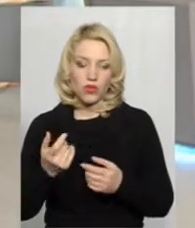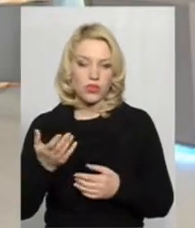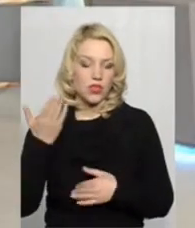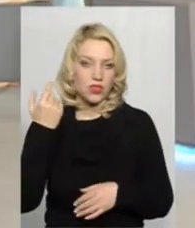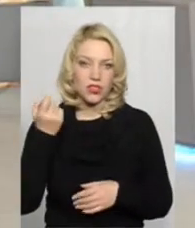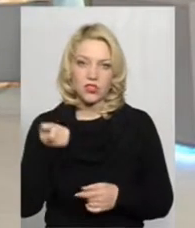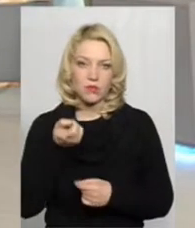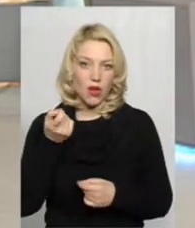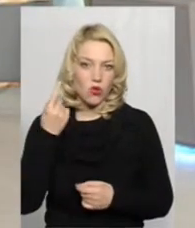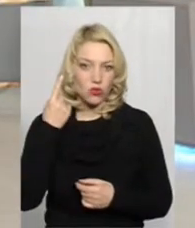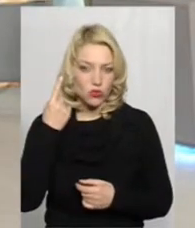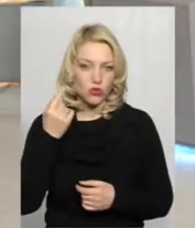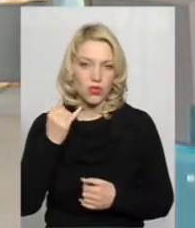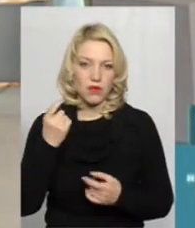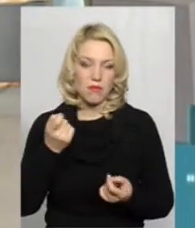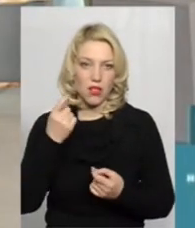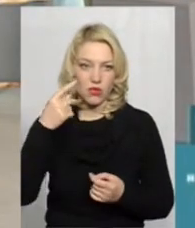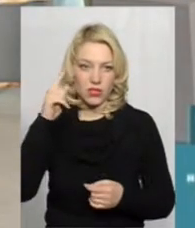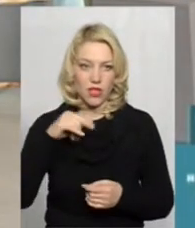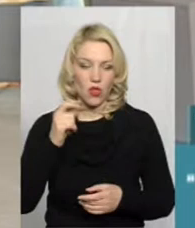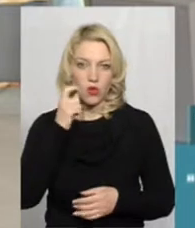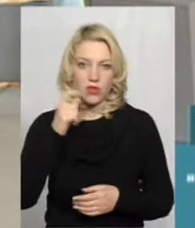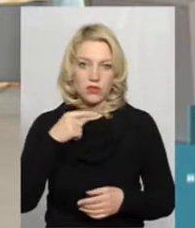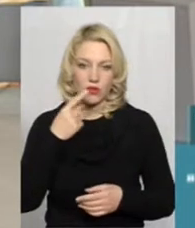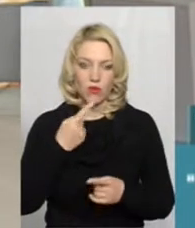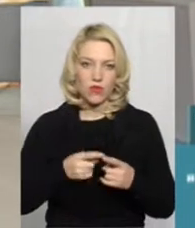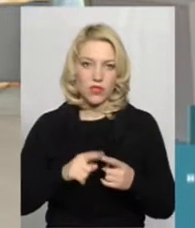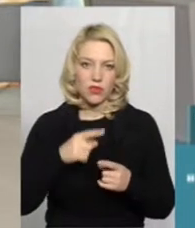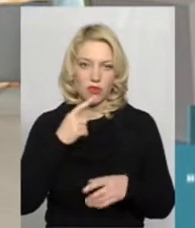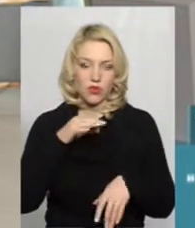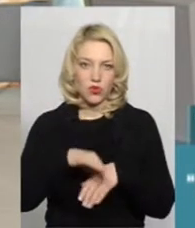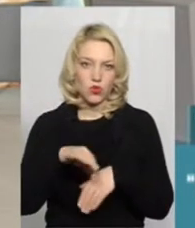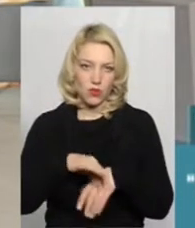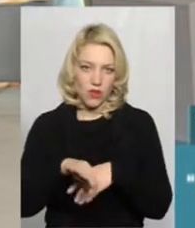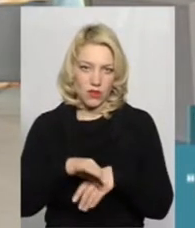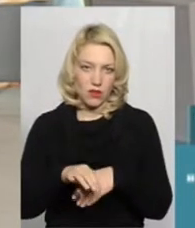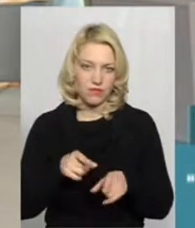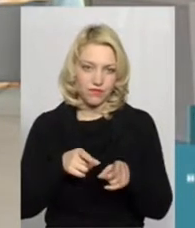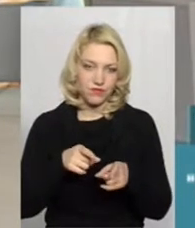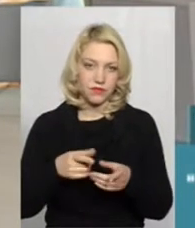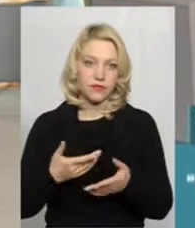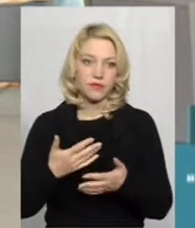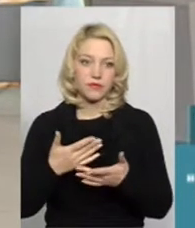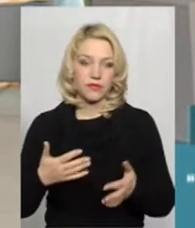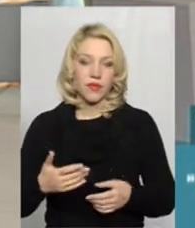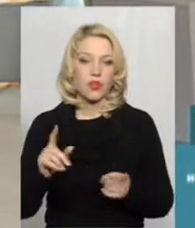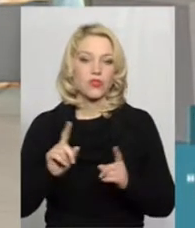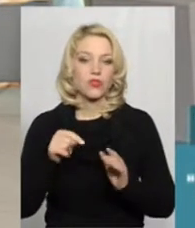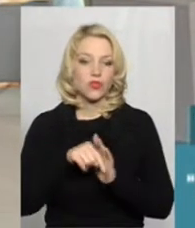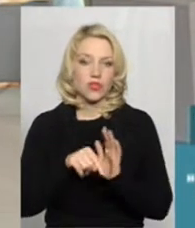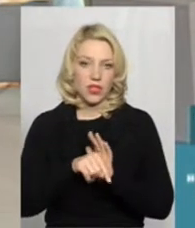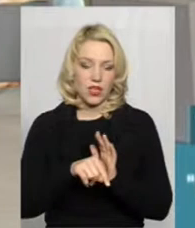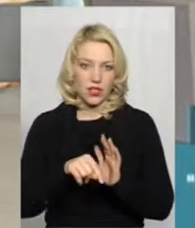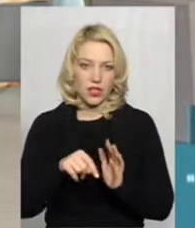і, напевно, мало знали. Українською це явище називають цькуванням, більш зрозумілим таким словом. Що це